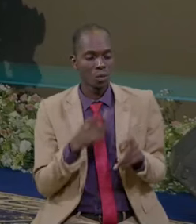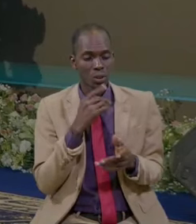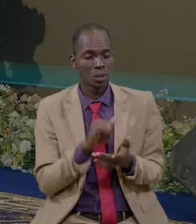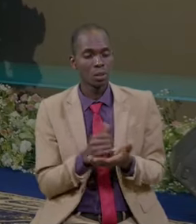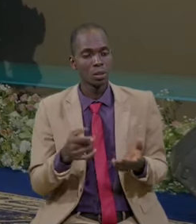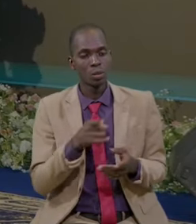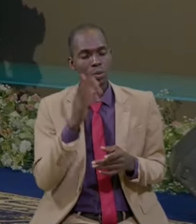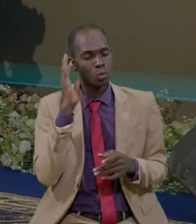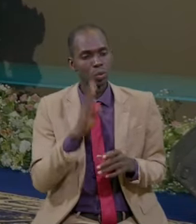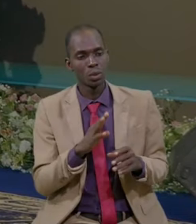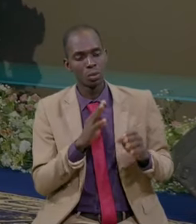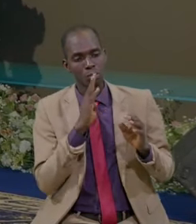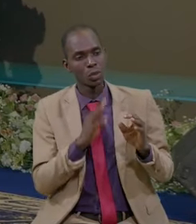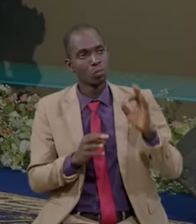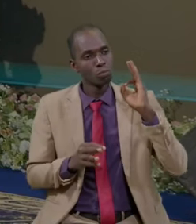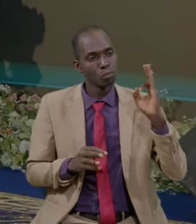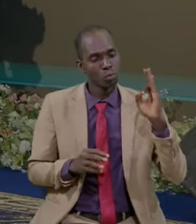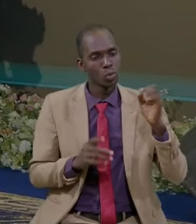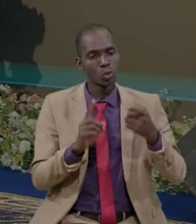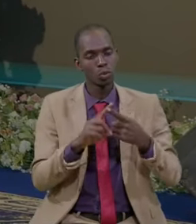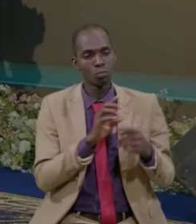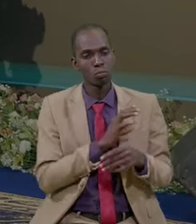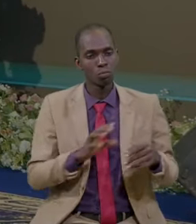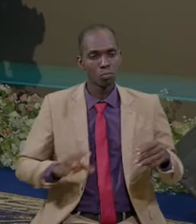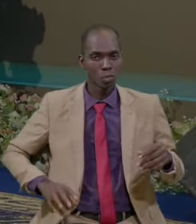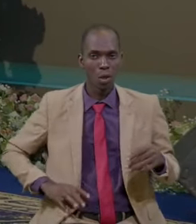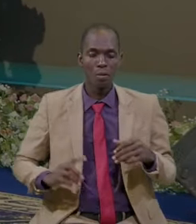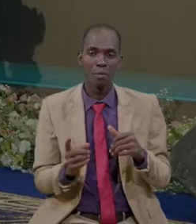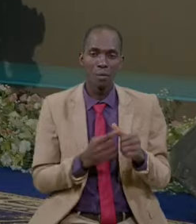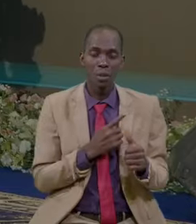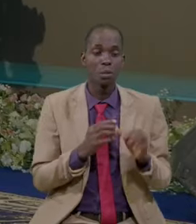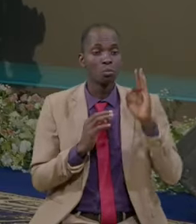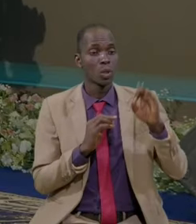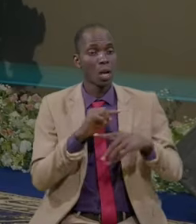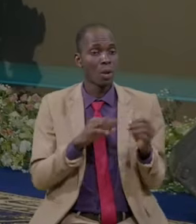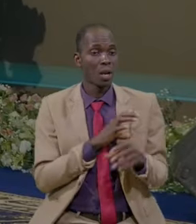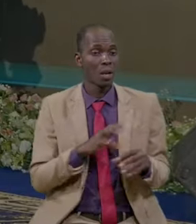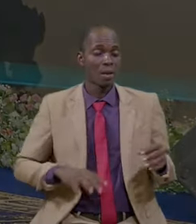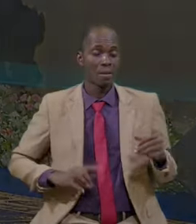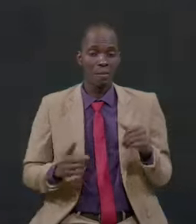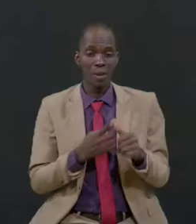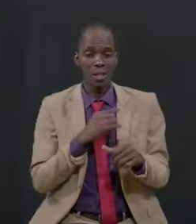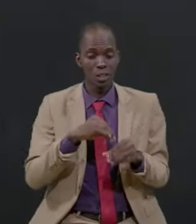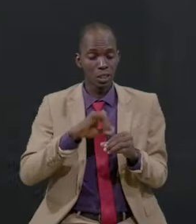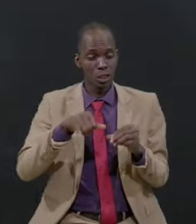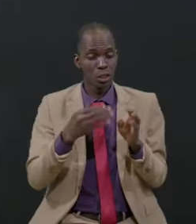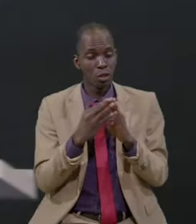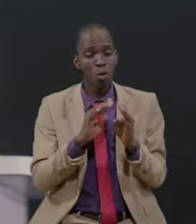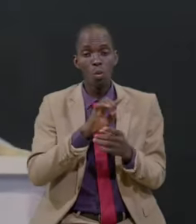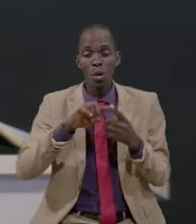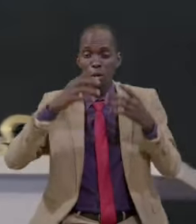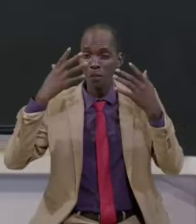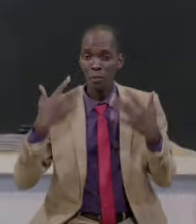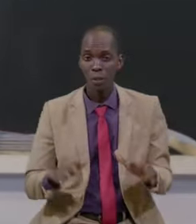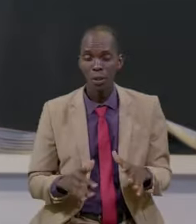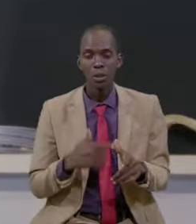témoins, témoins à Christ d'abord, à Jérusalem, et quand vous aurez fini, vous irez dans la